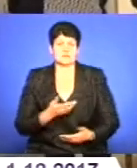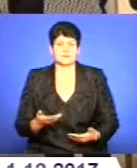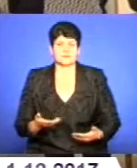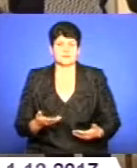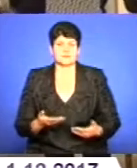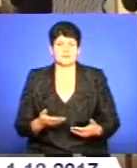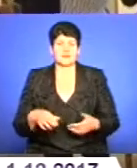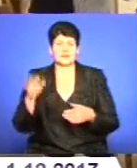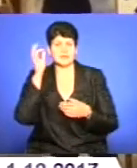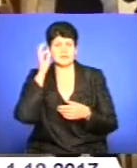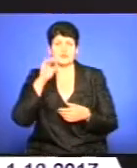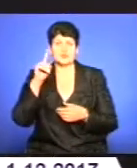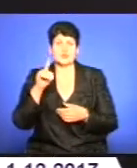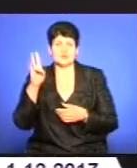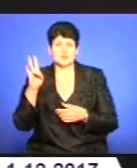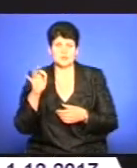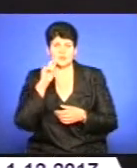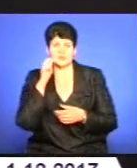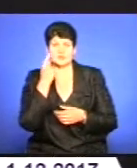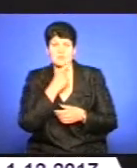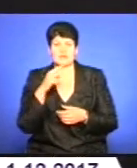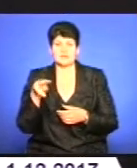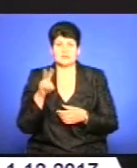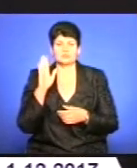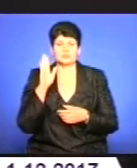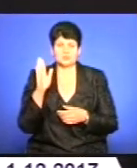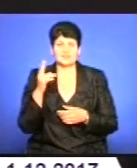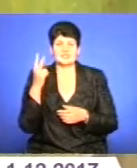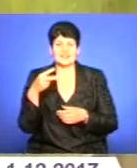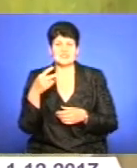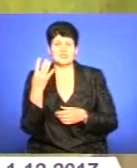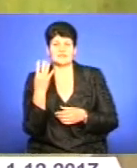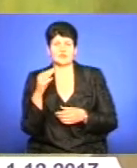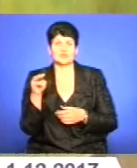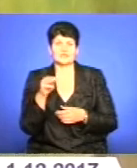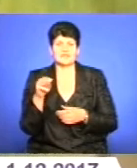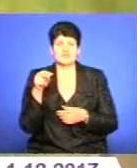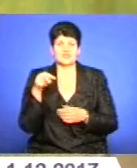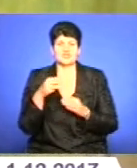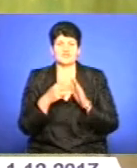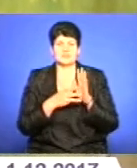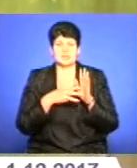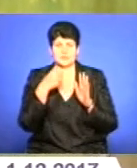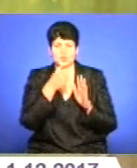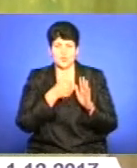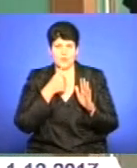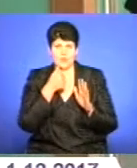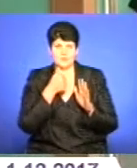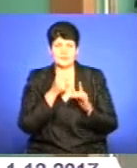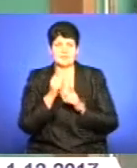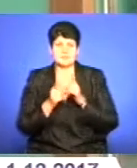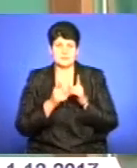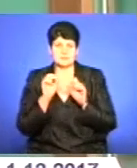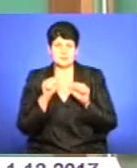Нагадаю, зовнішнє незалежне оцінювання з української мови і літератури проходитиме 24 травня 2018 року. За змінами